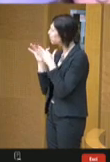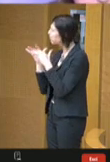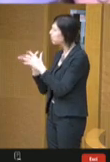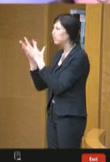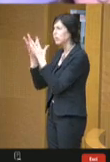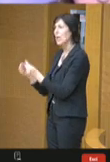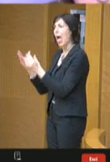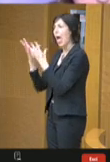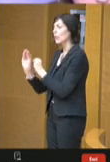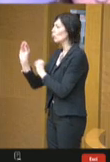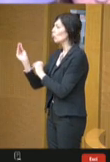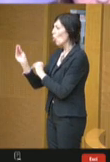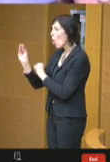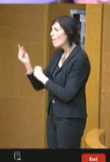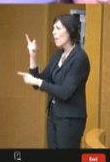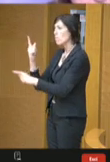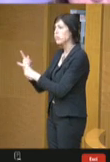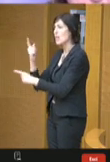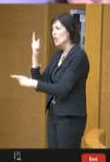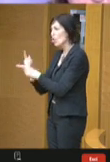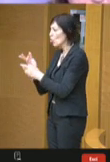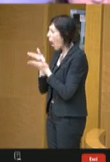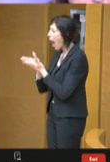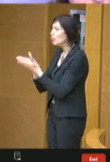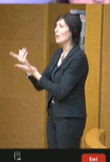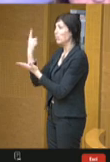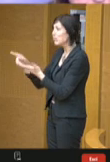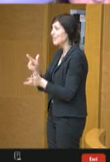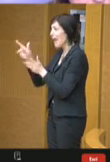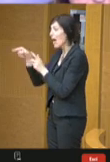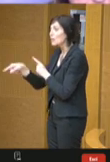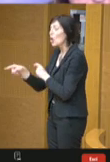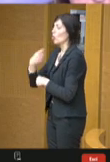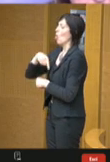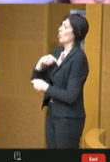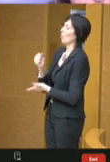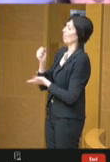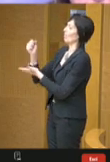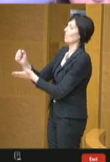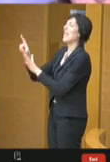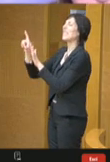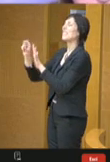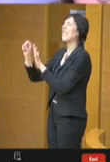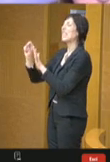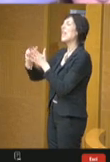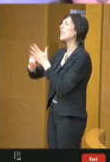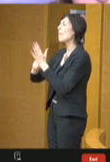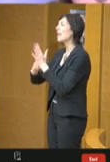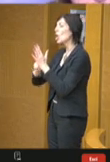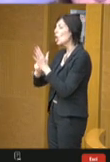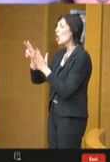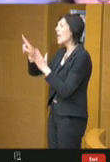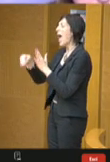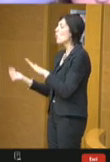che hanno bisogno di un ausilio di questo tipo, noi abbiamo destinato 70 milioni di euro aggiuntivi, parlo delle